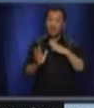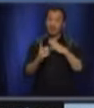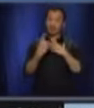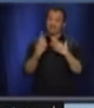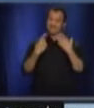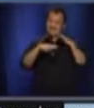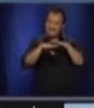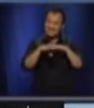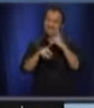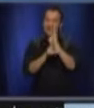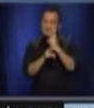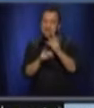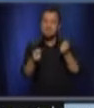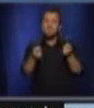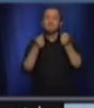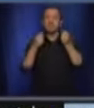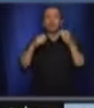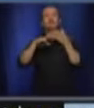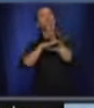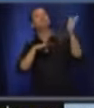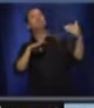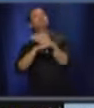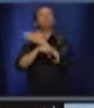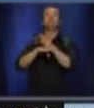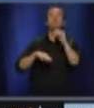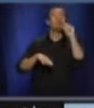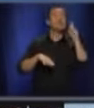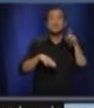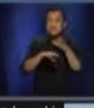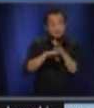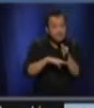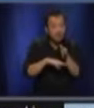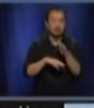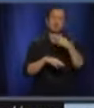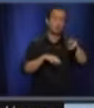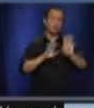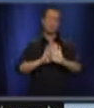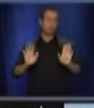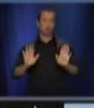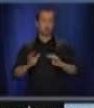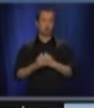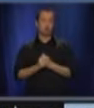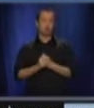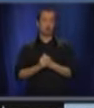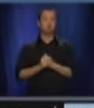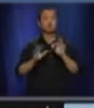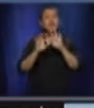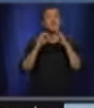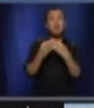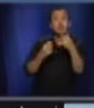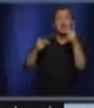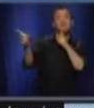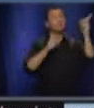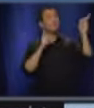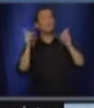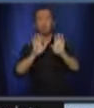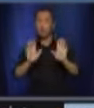appeler les visites non nécessaires. Évitez les soupers de famille, entre amis et les